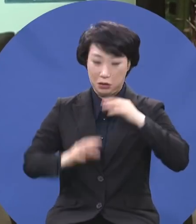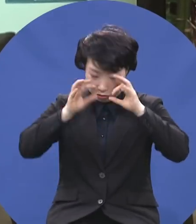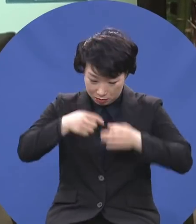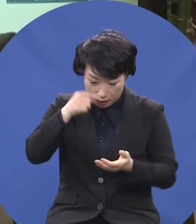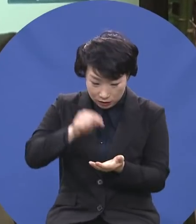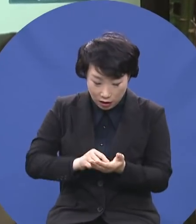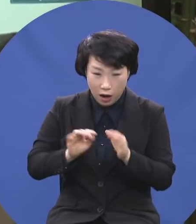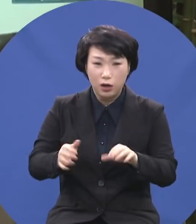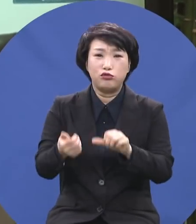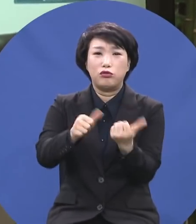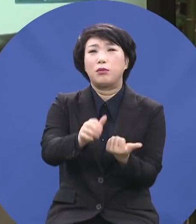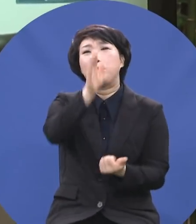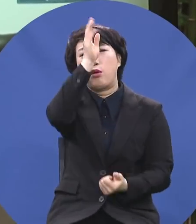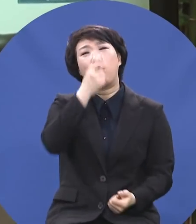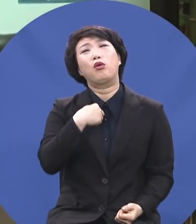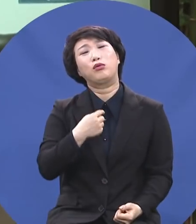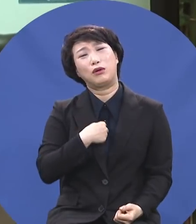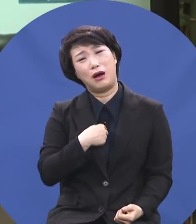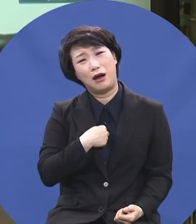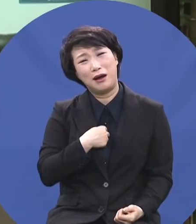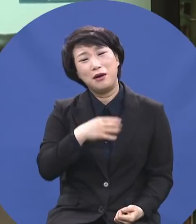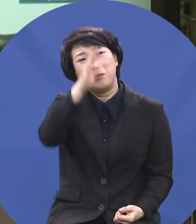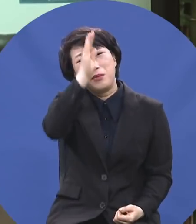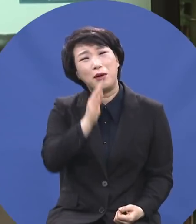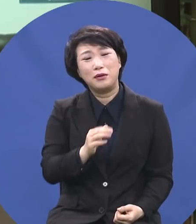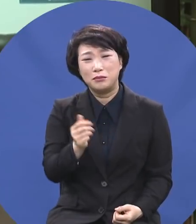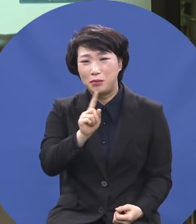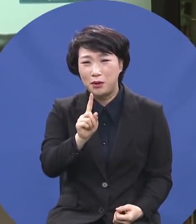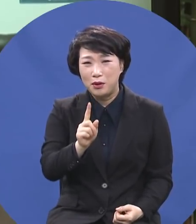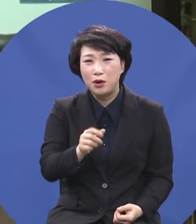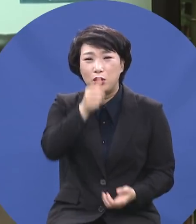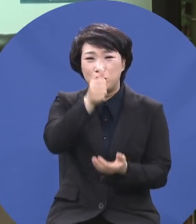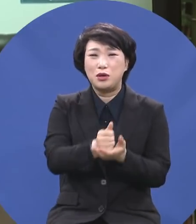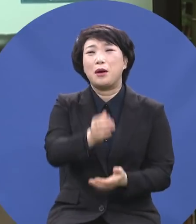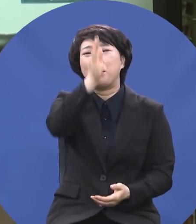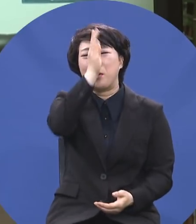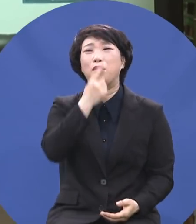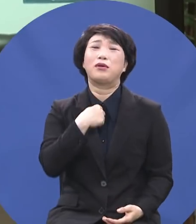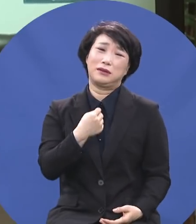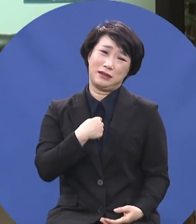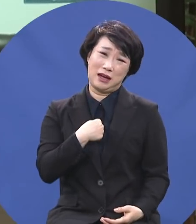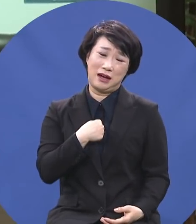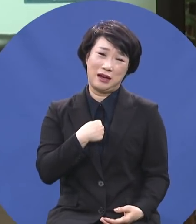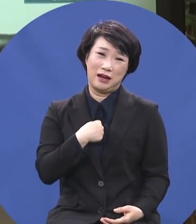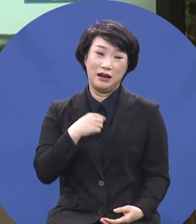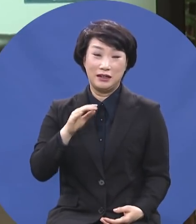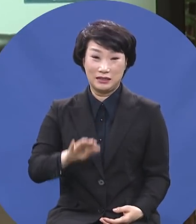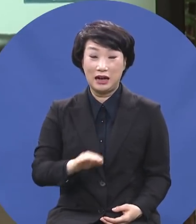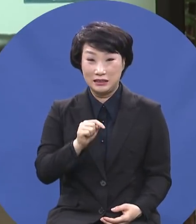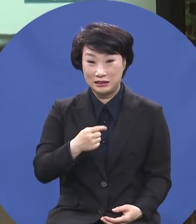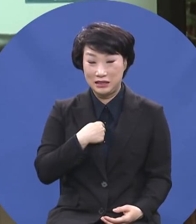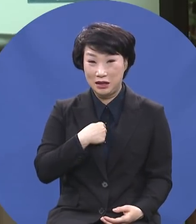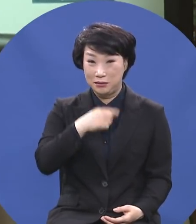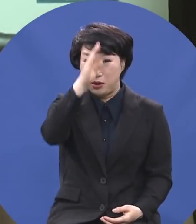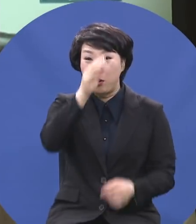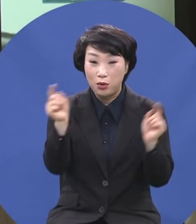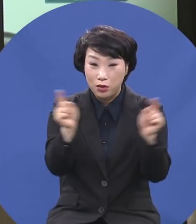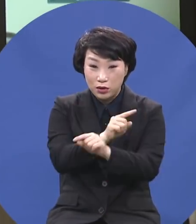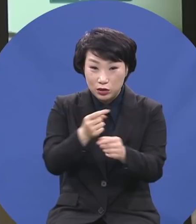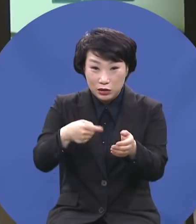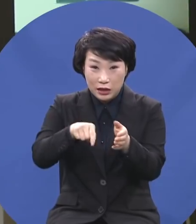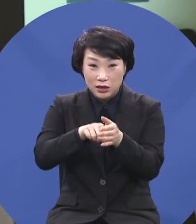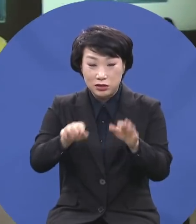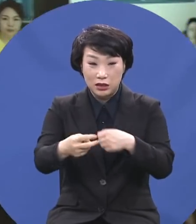진단해보니 죽을 병에 걸렸구나. 그 병이 무슨 병이냐? 죄의 병이구나. 이 병을 고치기